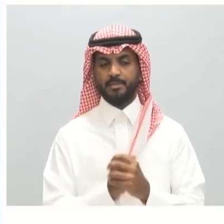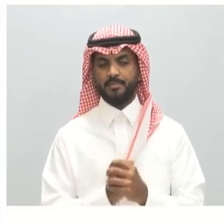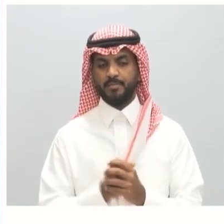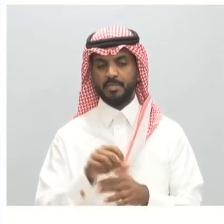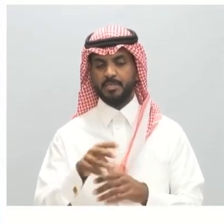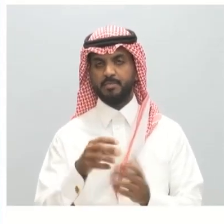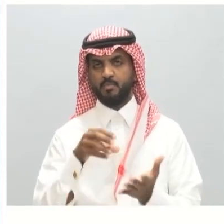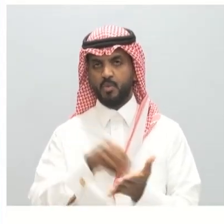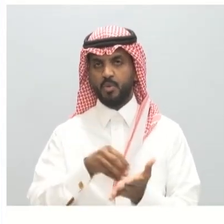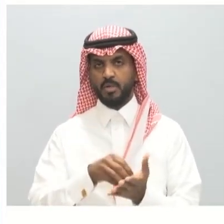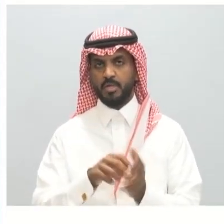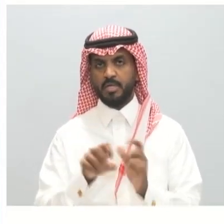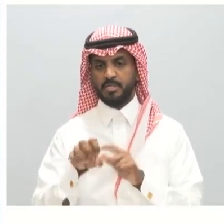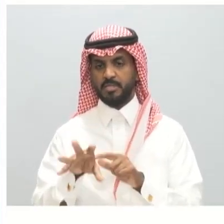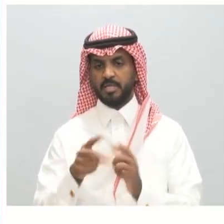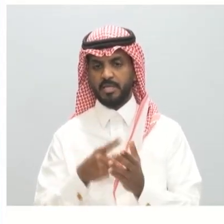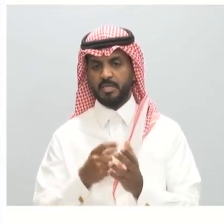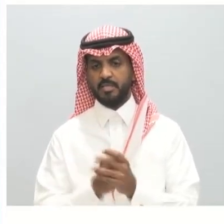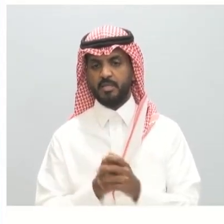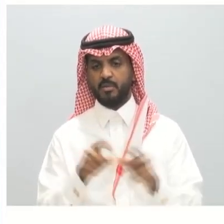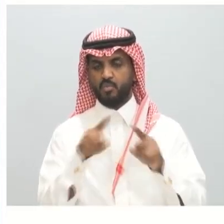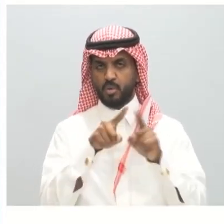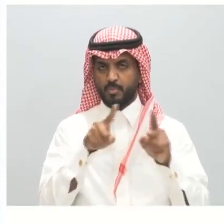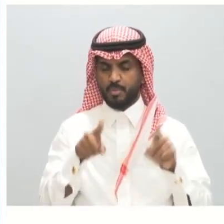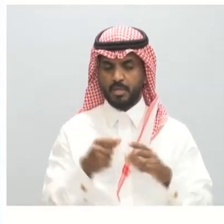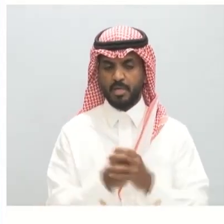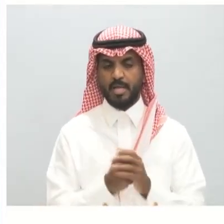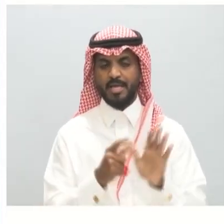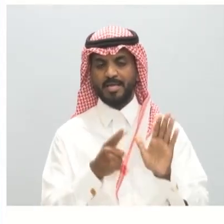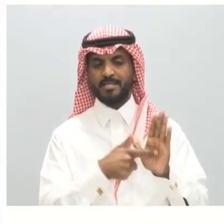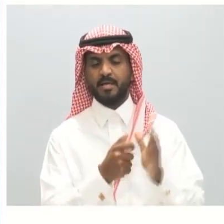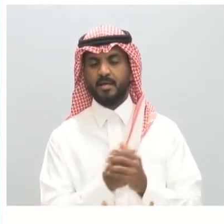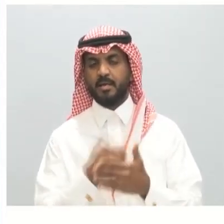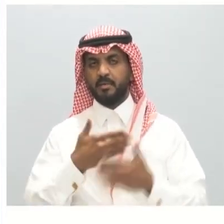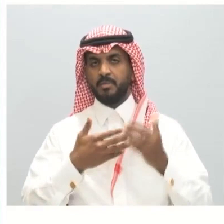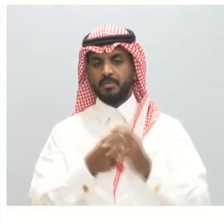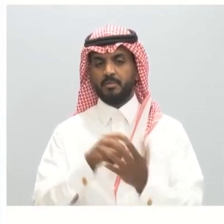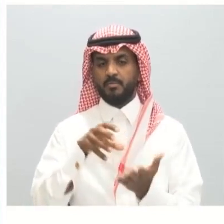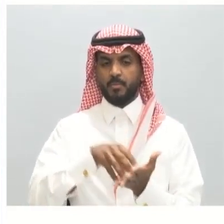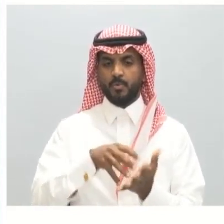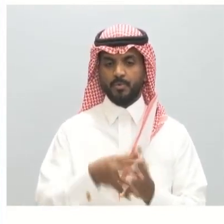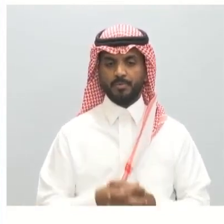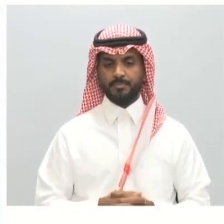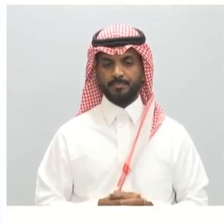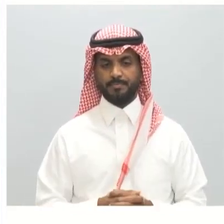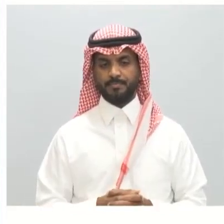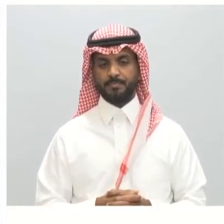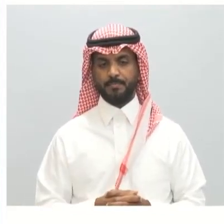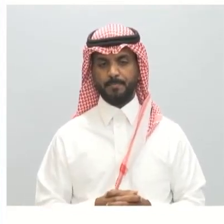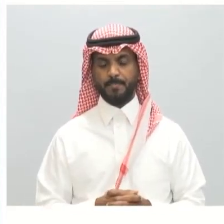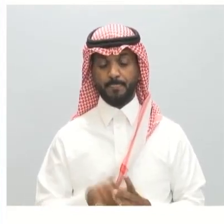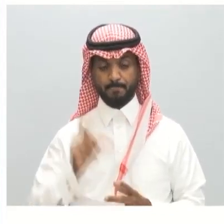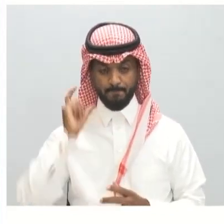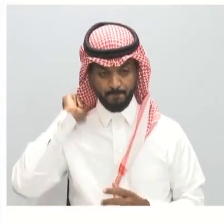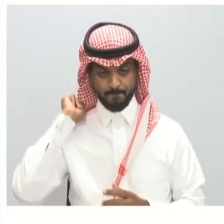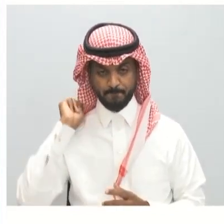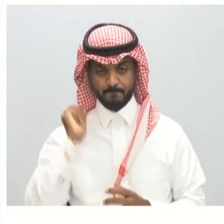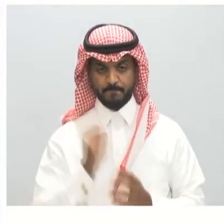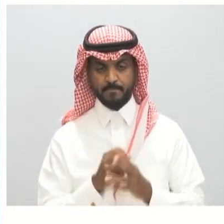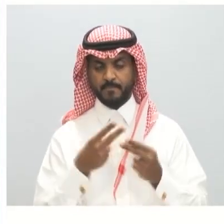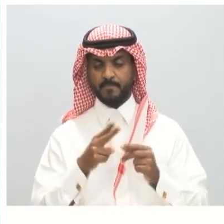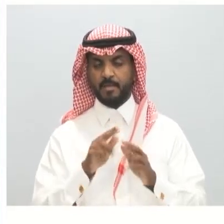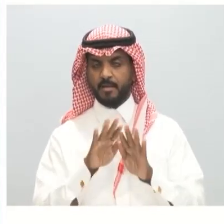موقع الاستشعار حددنا المربع الموجود على يسار لبنه الموضع السابقه فتحنا